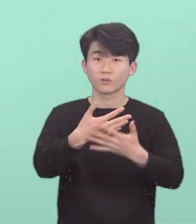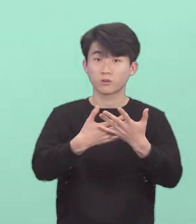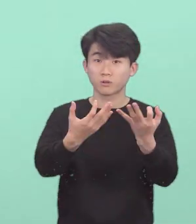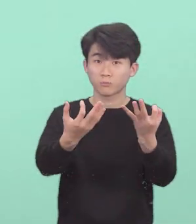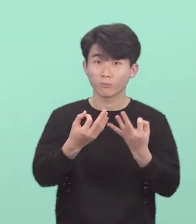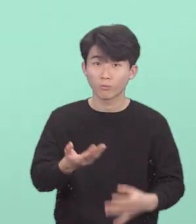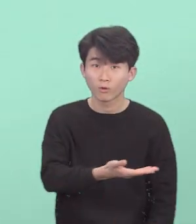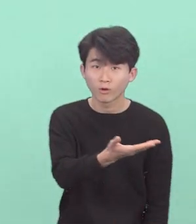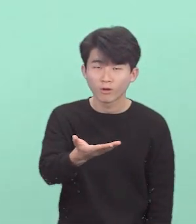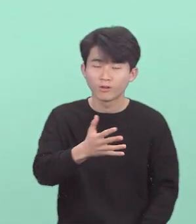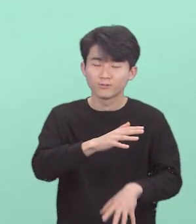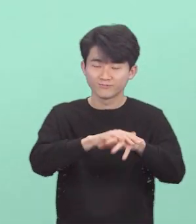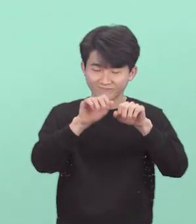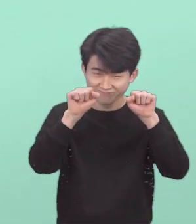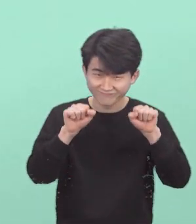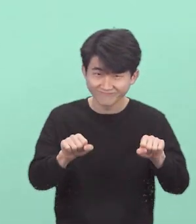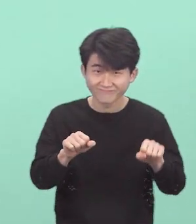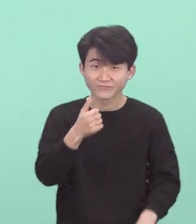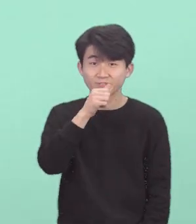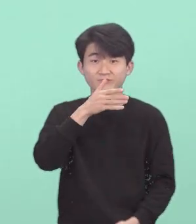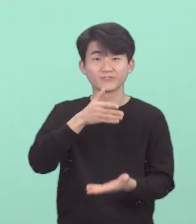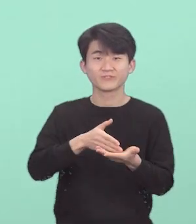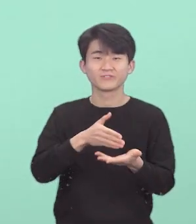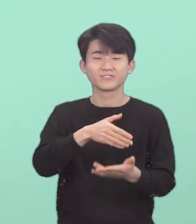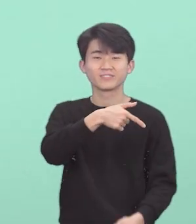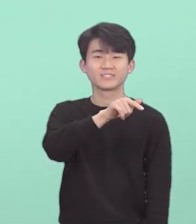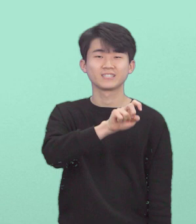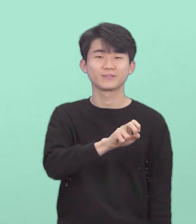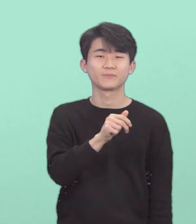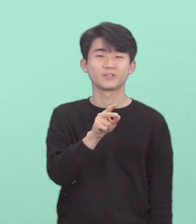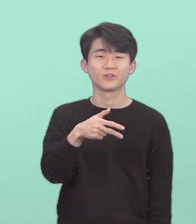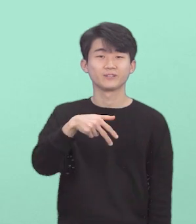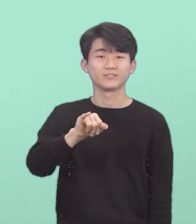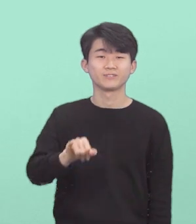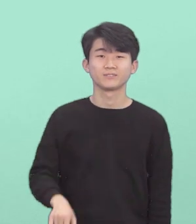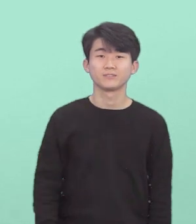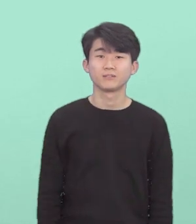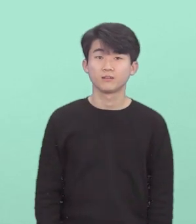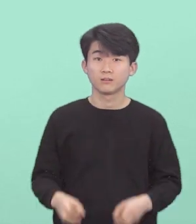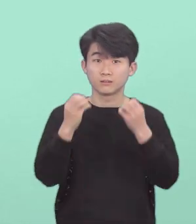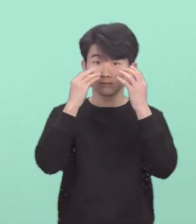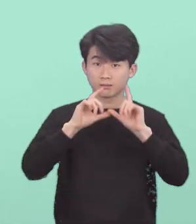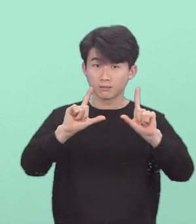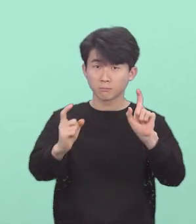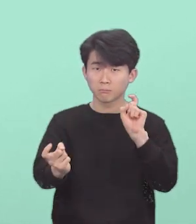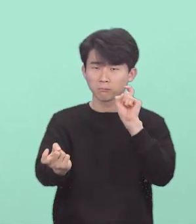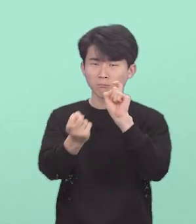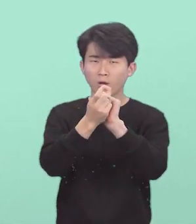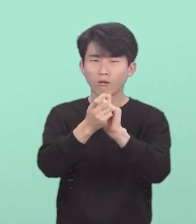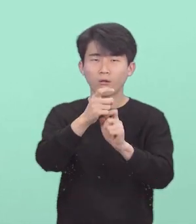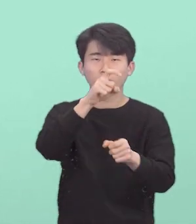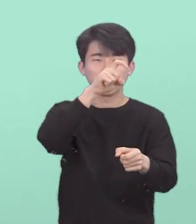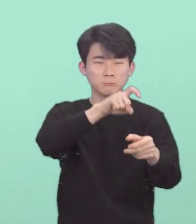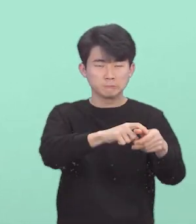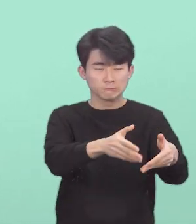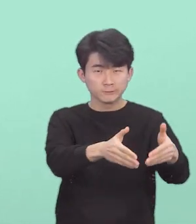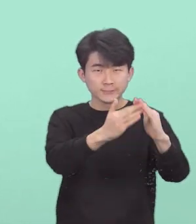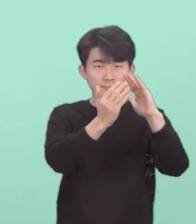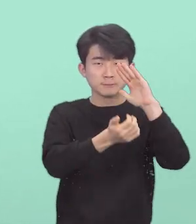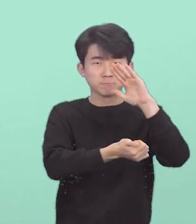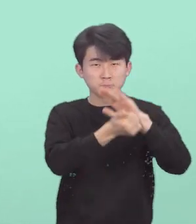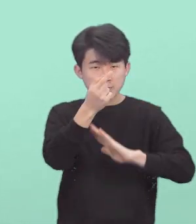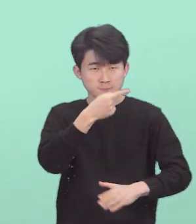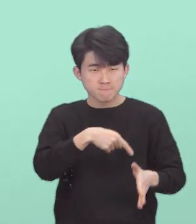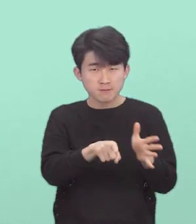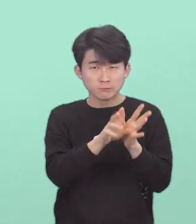에듀이슈 시청자 여러분, 안녕하세요. 에듀이슈 지킴이 김현주입니다. 해마다 연초가 되면 매일 같은